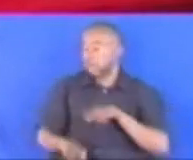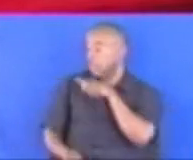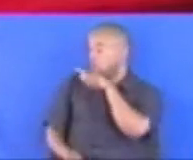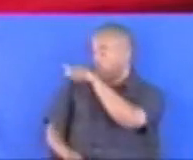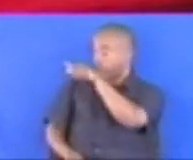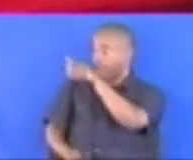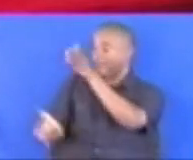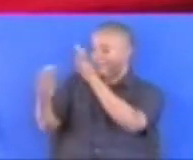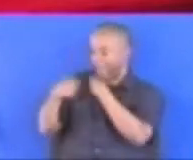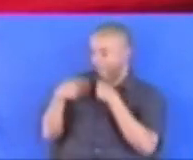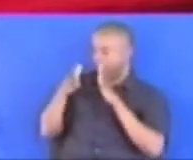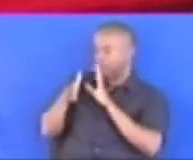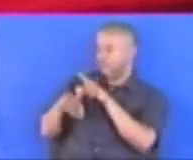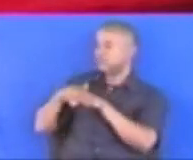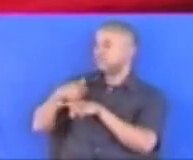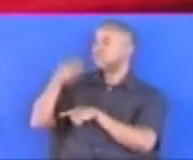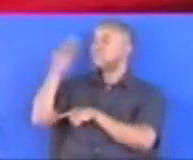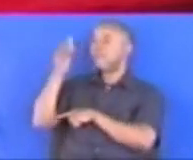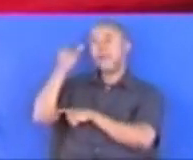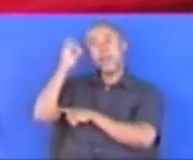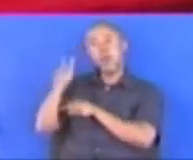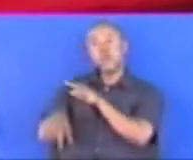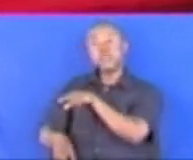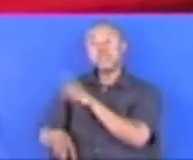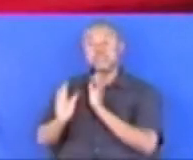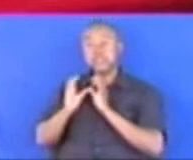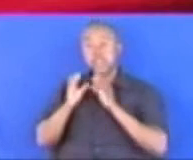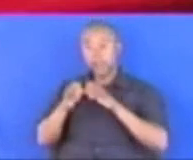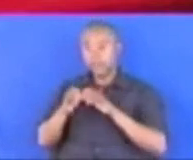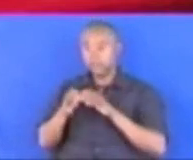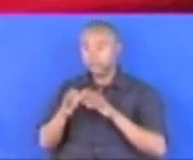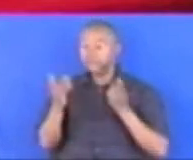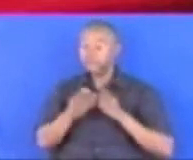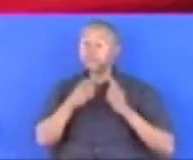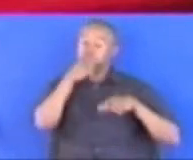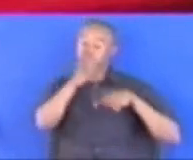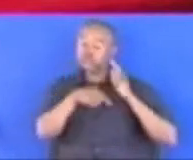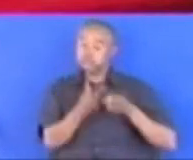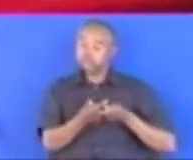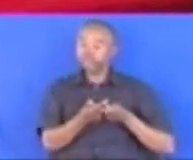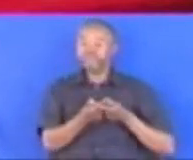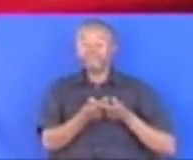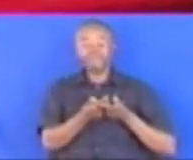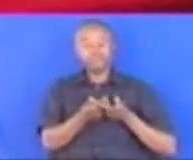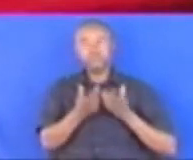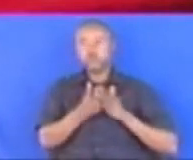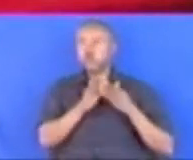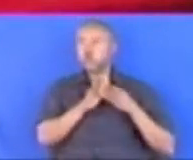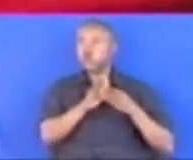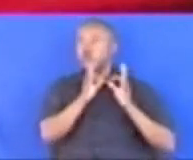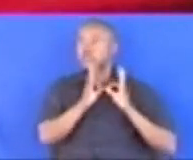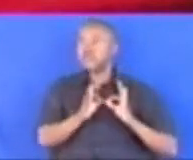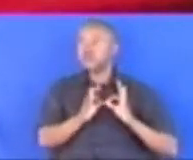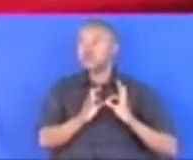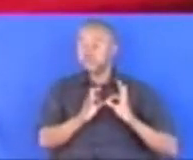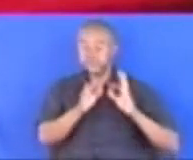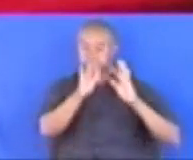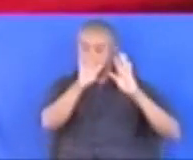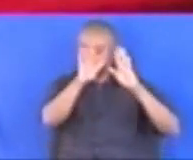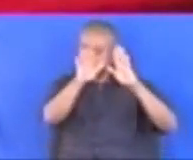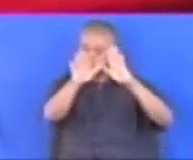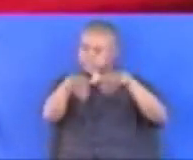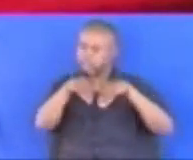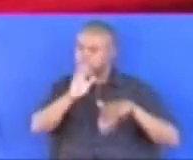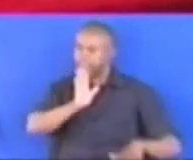kwa fursa ulionipa ya kuwasilisha maoni haya ya kamati, lakini pia kuendelea kuliongoza vyema bunge lako tukufu. Na